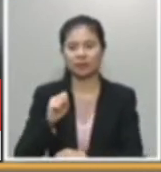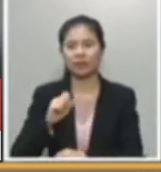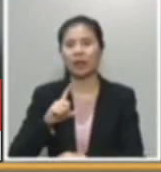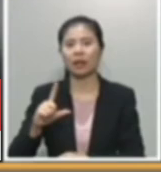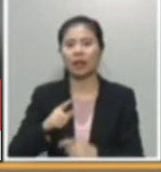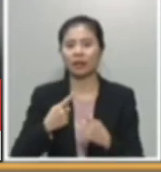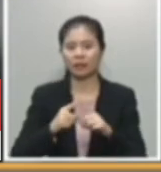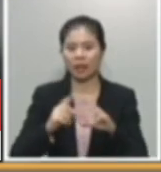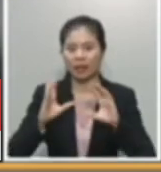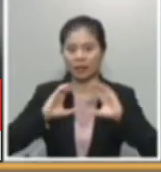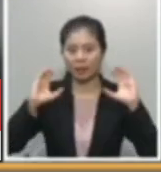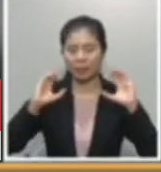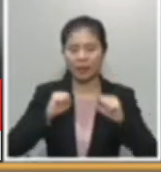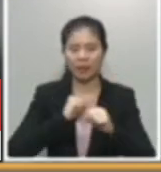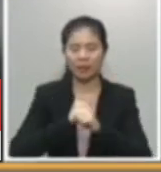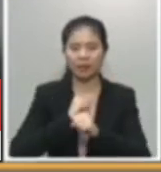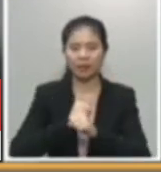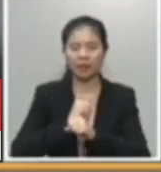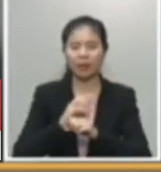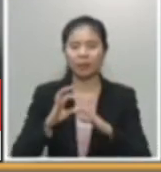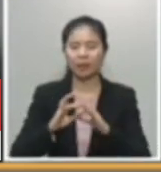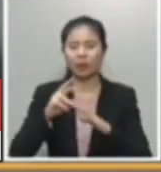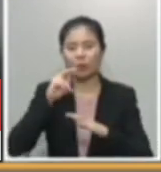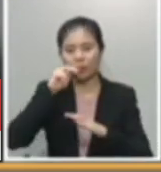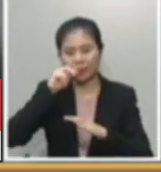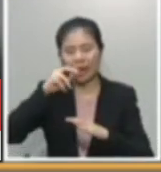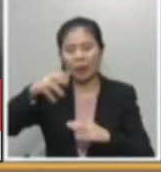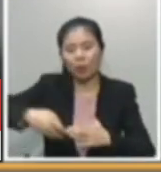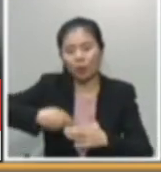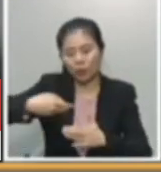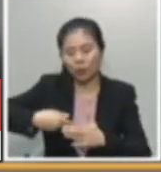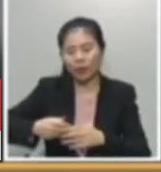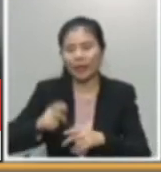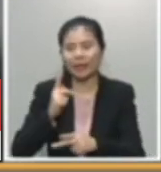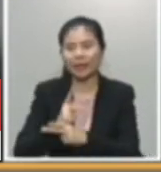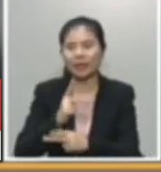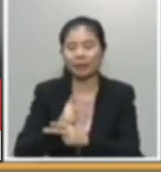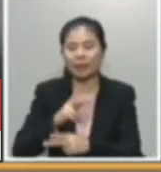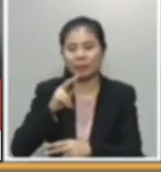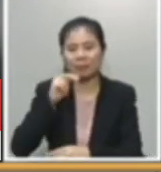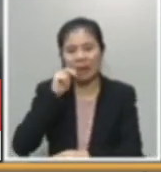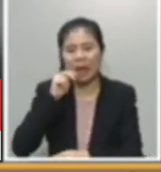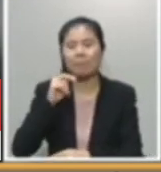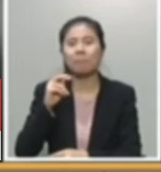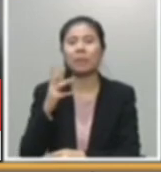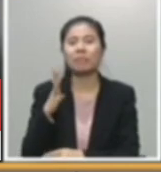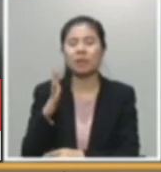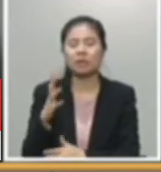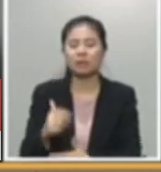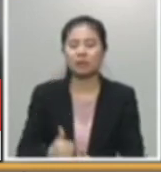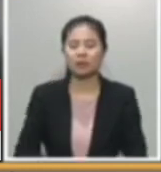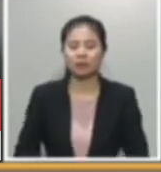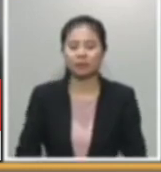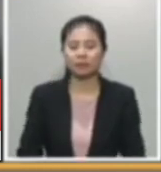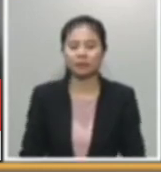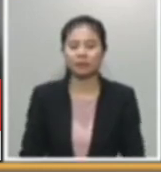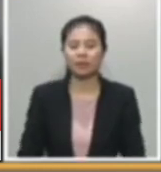ไม่เสริมสร้างแหล่งน้ำให้เกษตรกรเลย